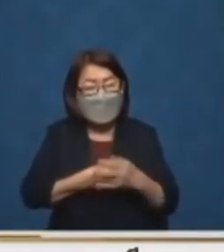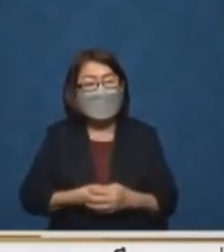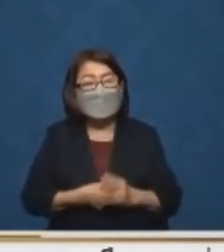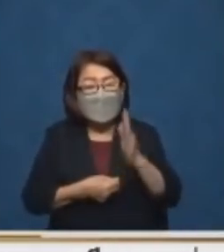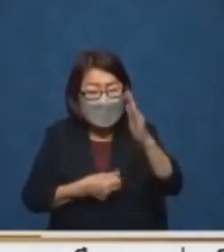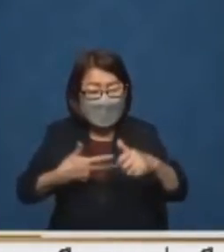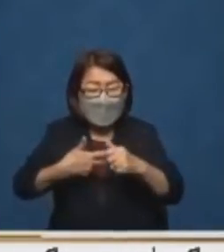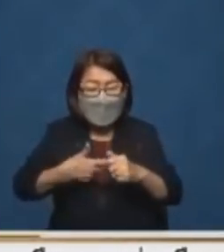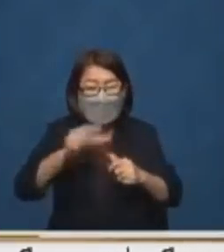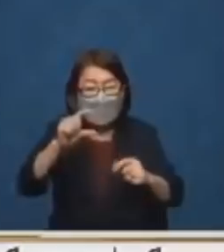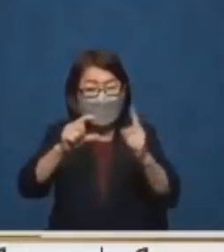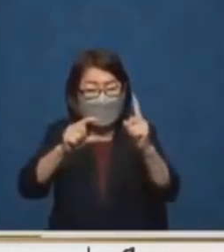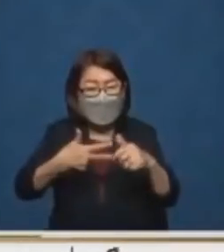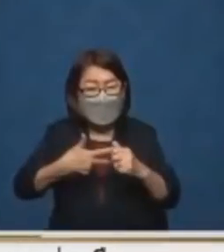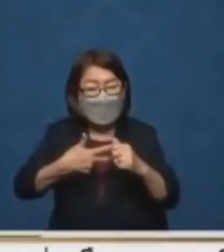ที่ 2